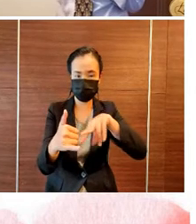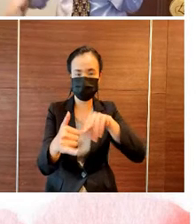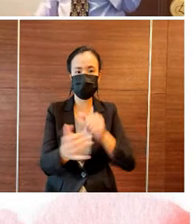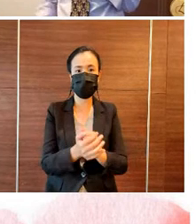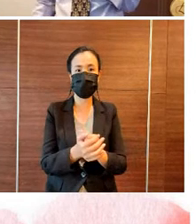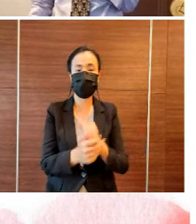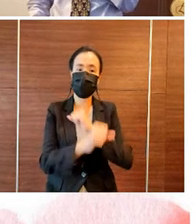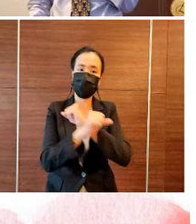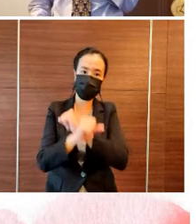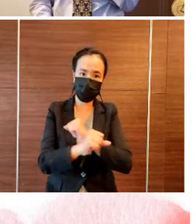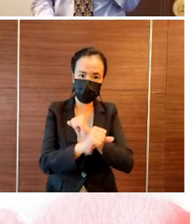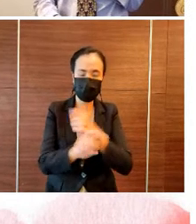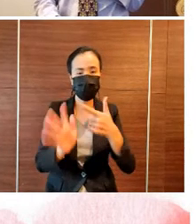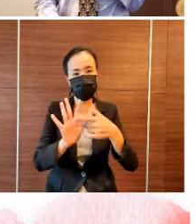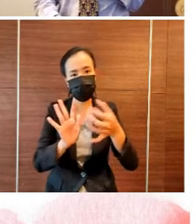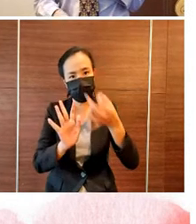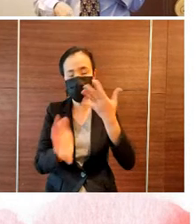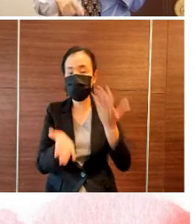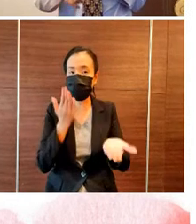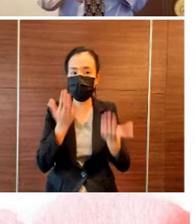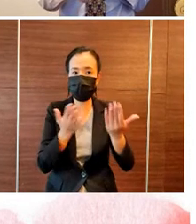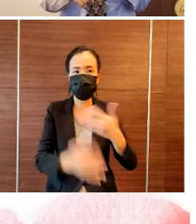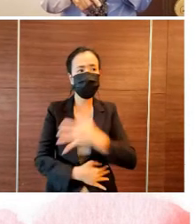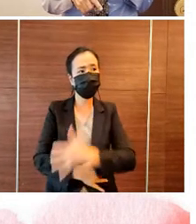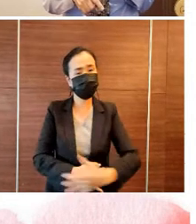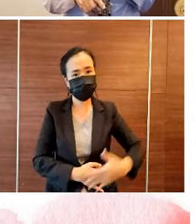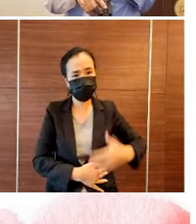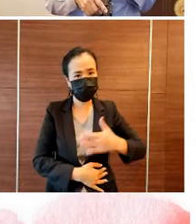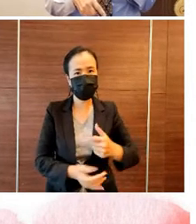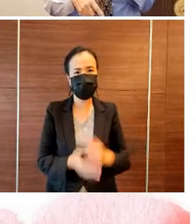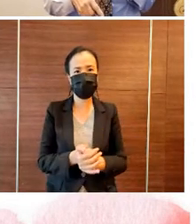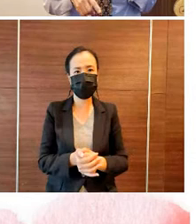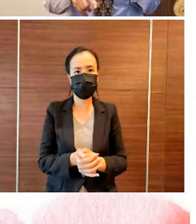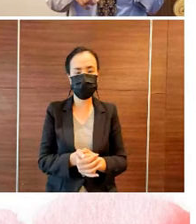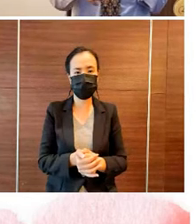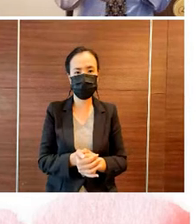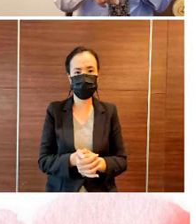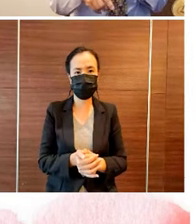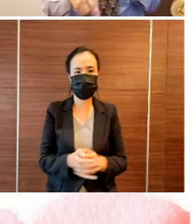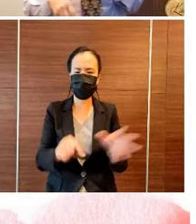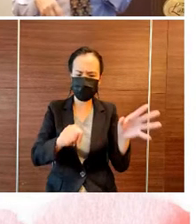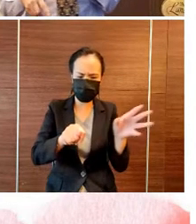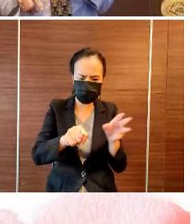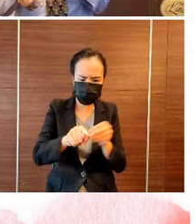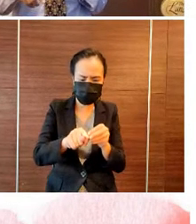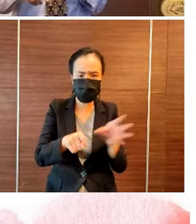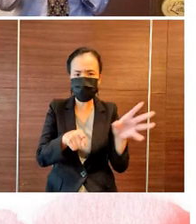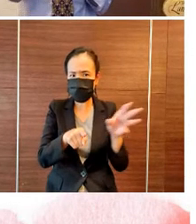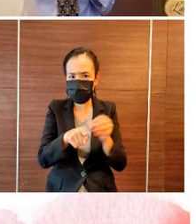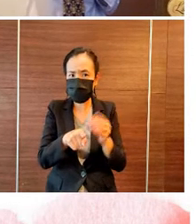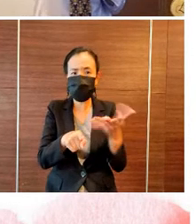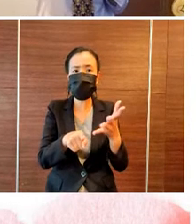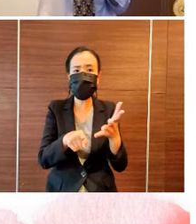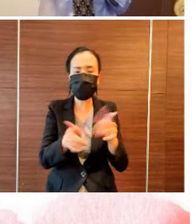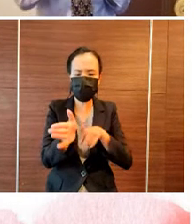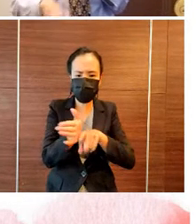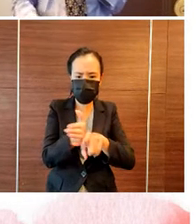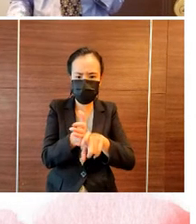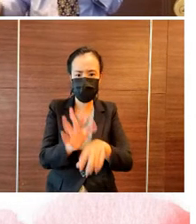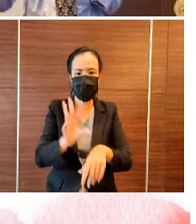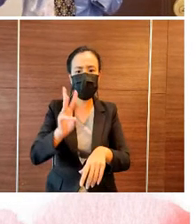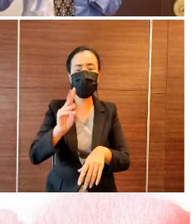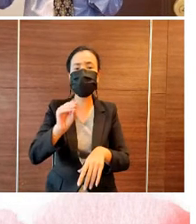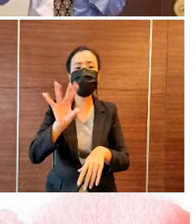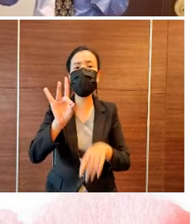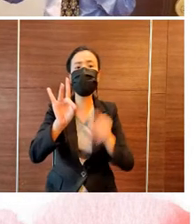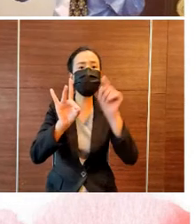Day ART ไปว่าไปนะครับนะตรวจเจอซิฟิลิสนะเท่าไหร่กี่เปอร์เซ็นต์ไม่รู้ 68%